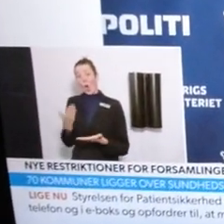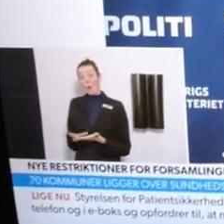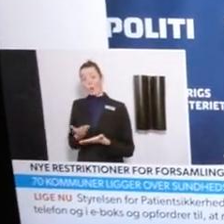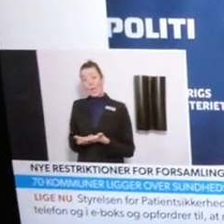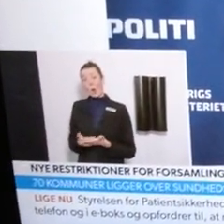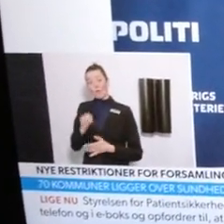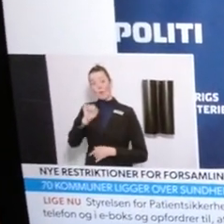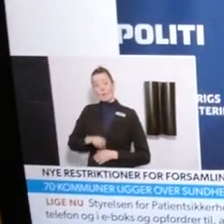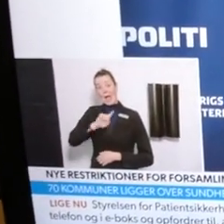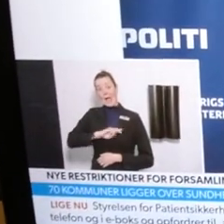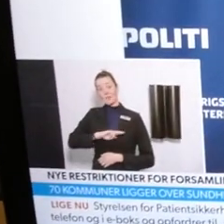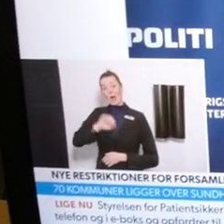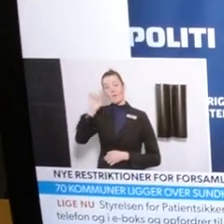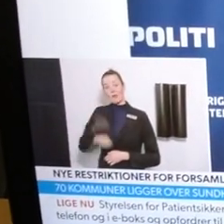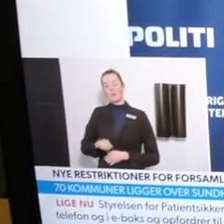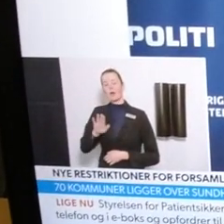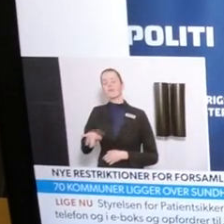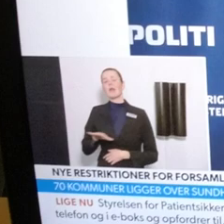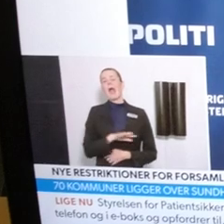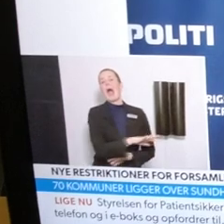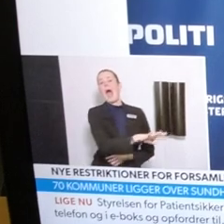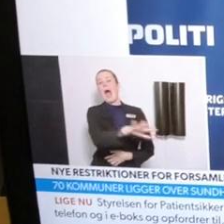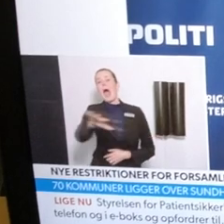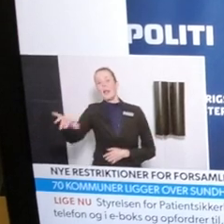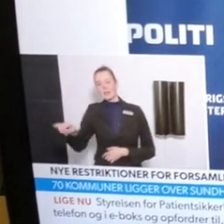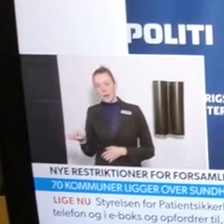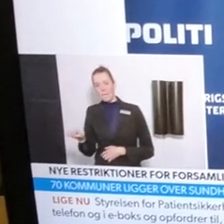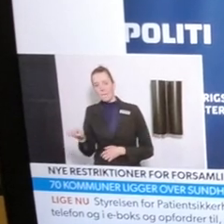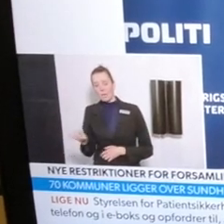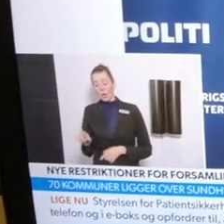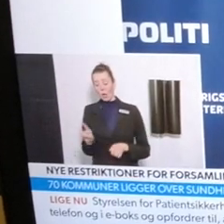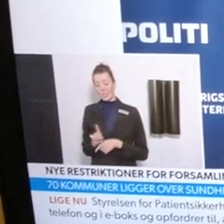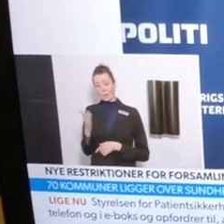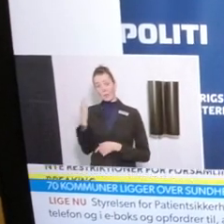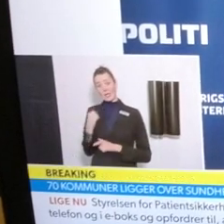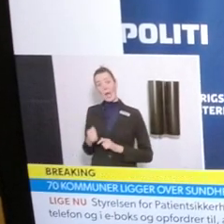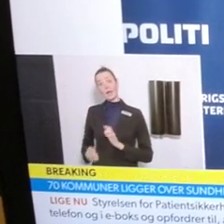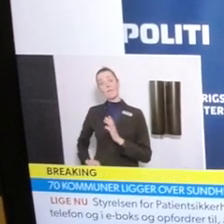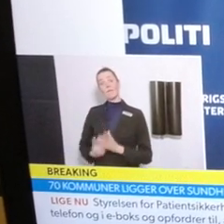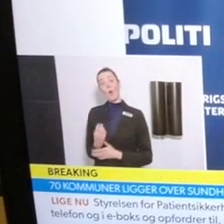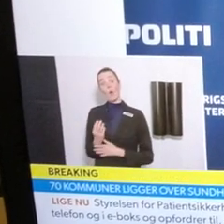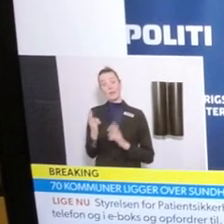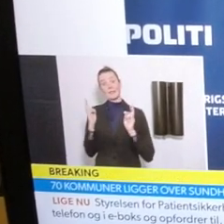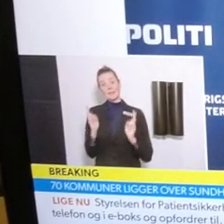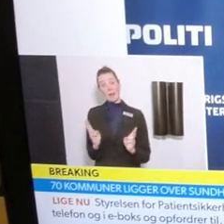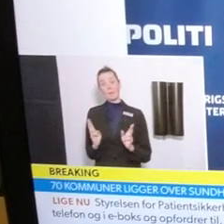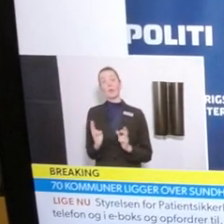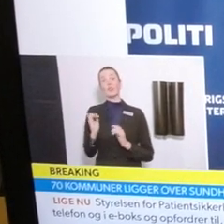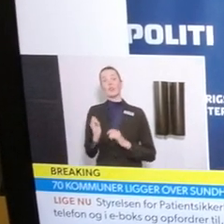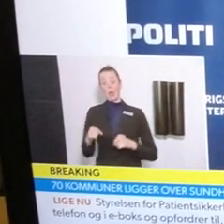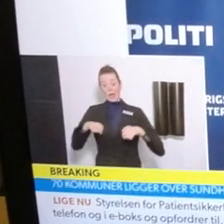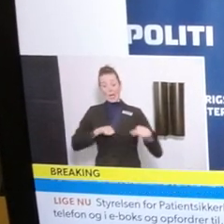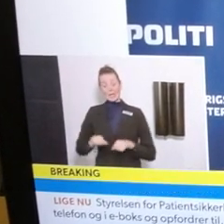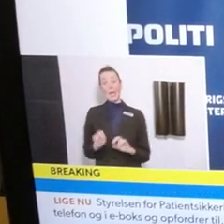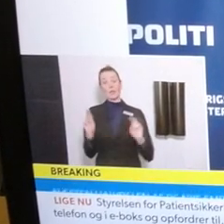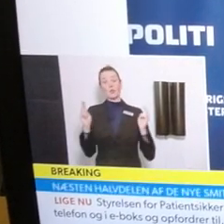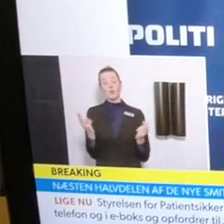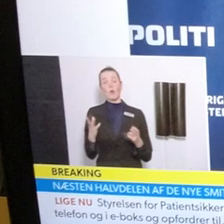under kontrol, ligesom det var i foråret. Og ligesom det var i foråret, så vil den her regering gøre alt, hvad der skal til